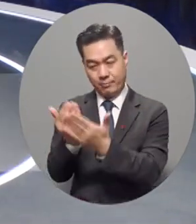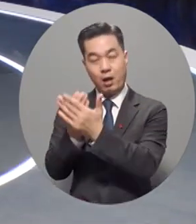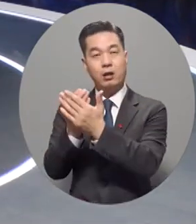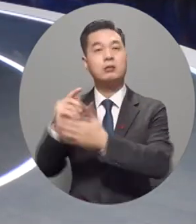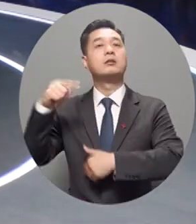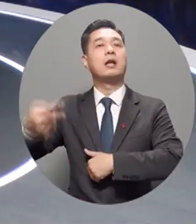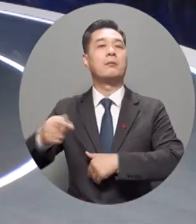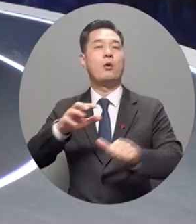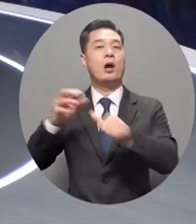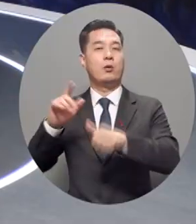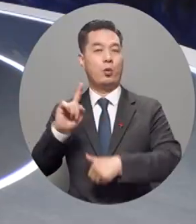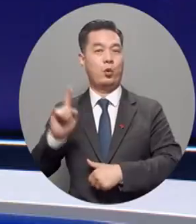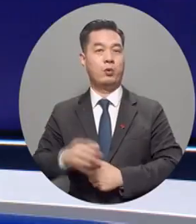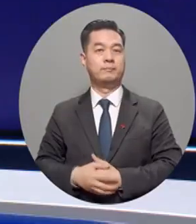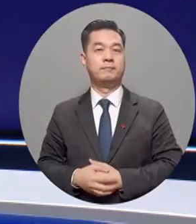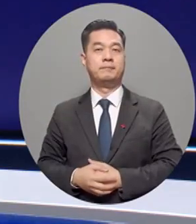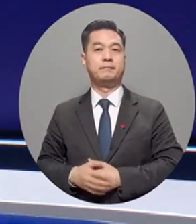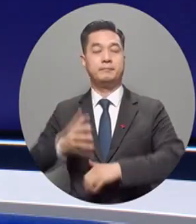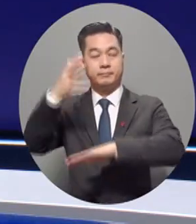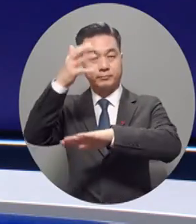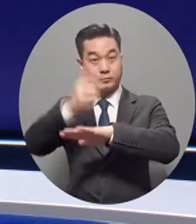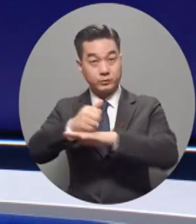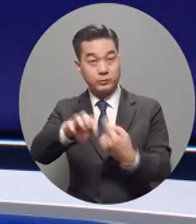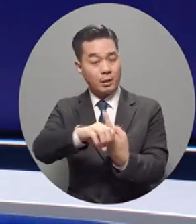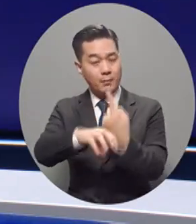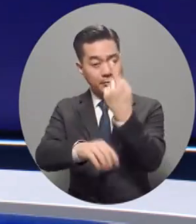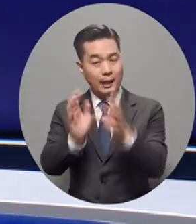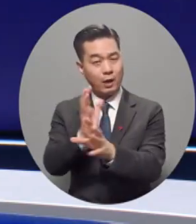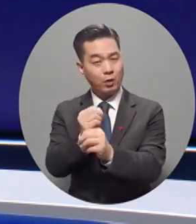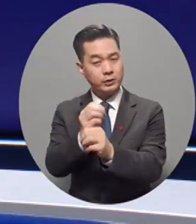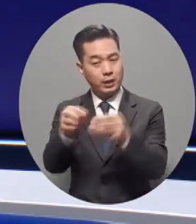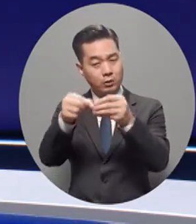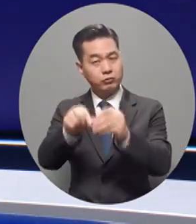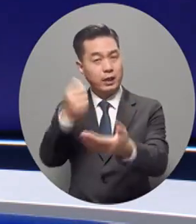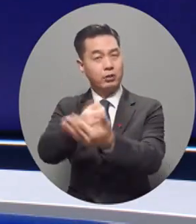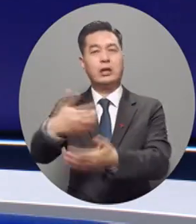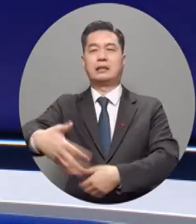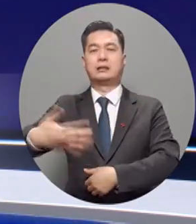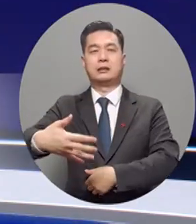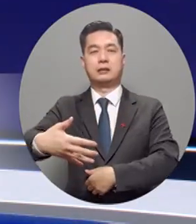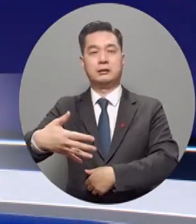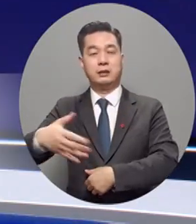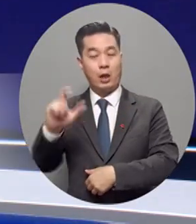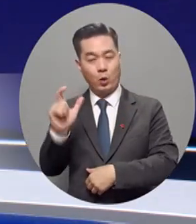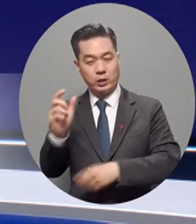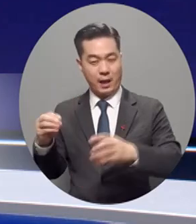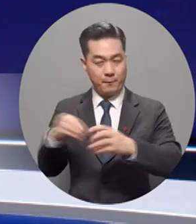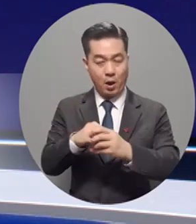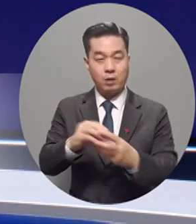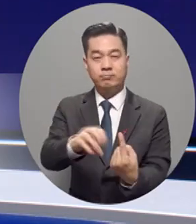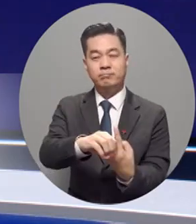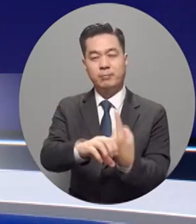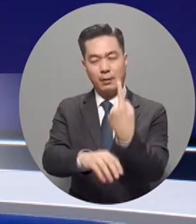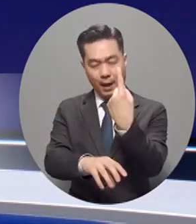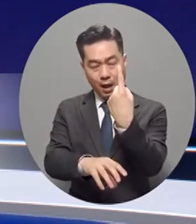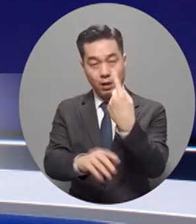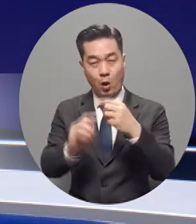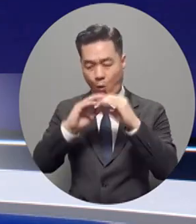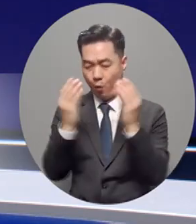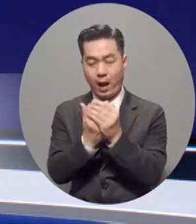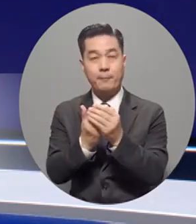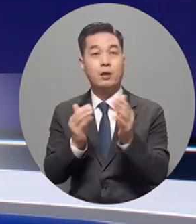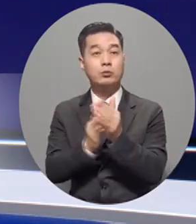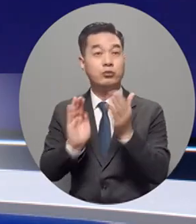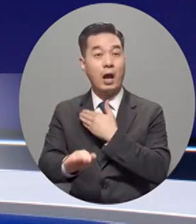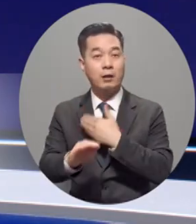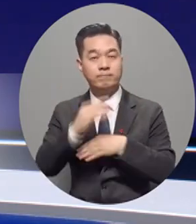거죠 일단 최종 발사의 구체적인 시점은 아직 결정되진 않았는데요이 고체 발사체가 최종 개발된다면 우리 군의 대북